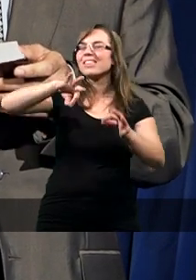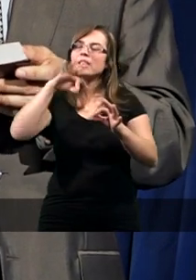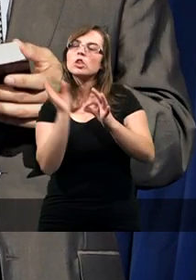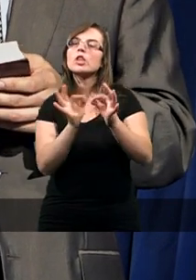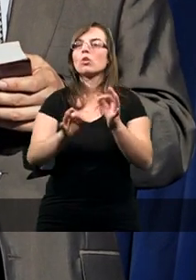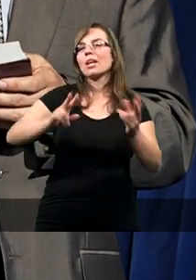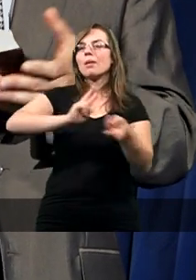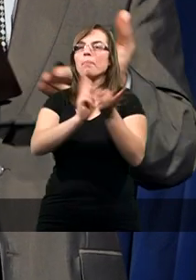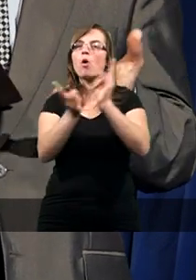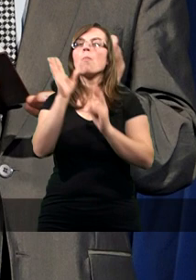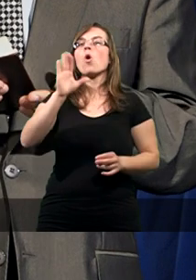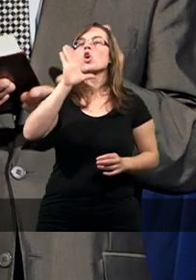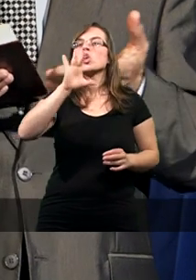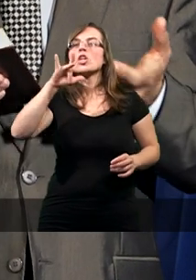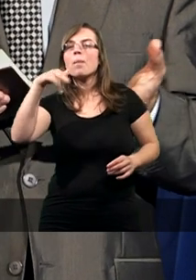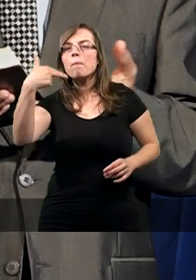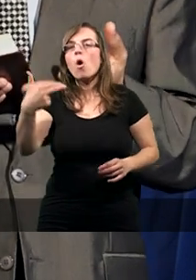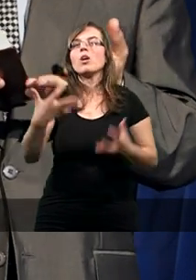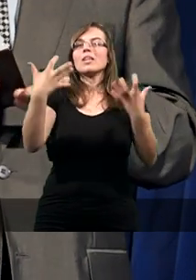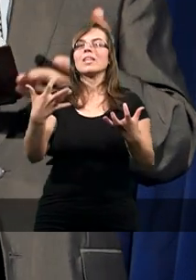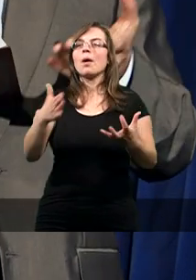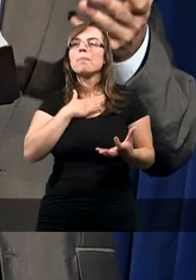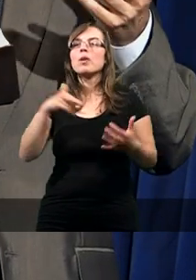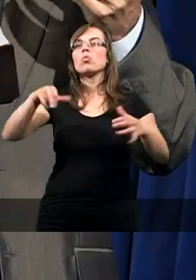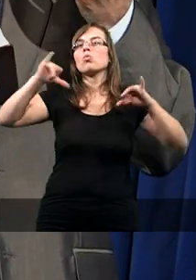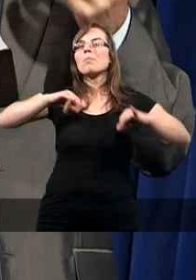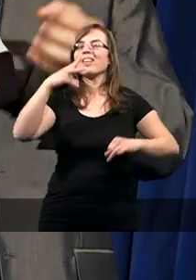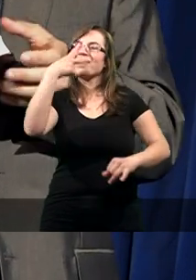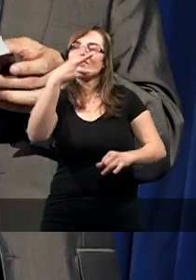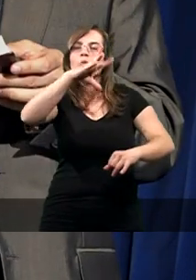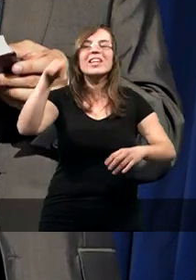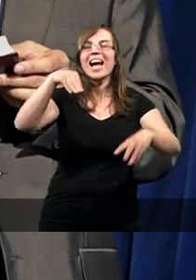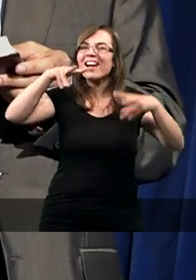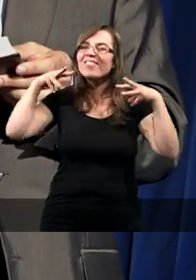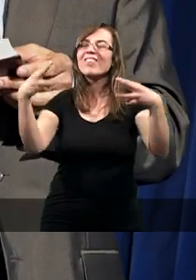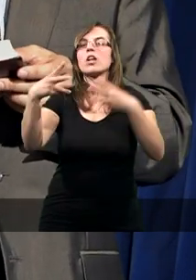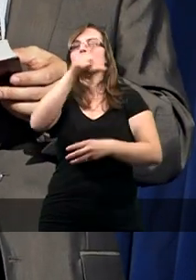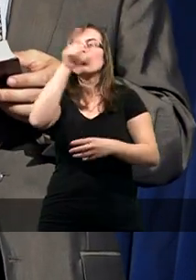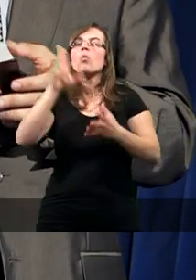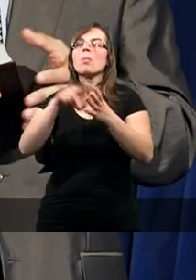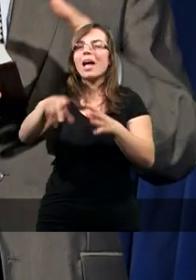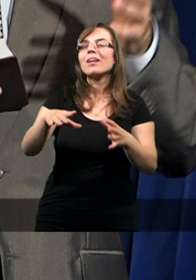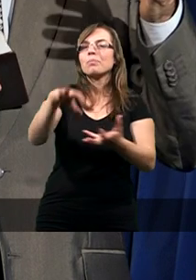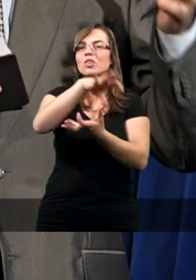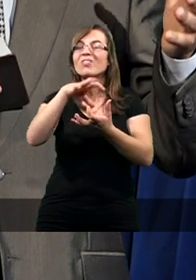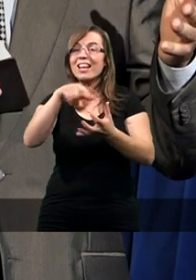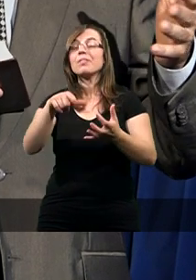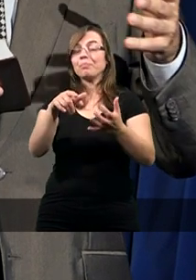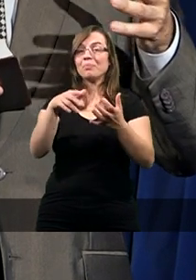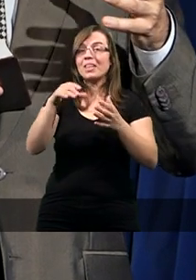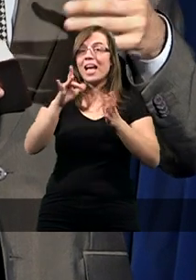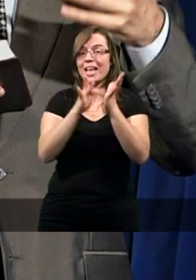szczególne spotkanie, bo Szymon chciał mieć u siebie dwóch najważniejszych ludzi na świecie na tym etapie,